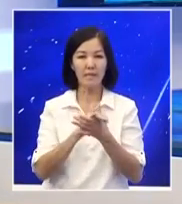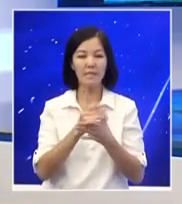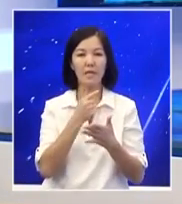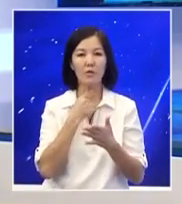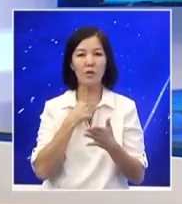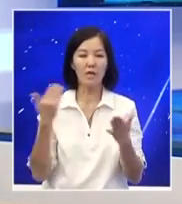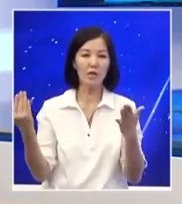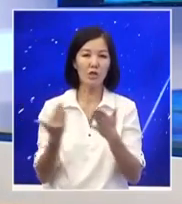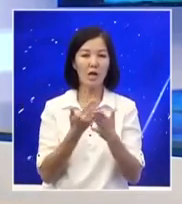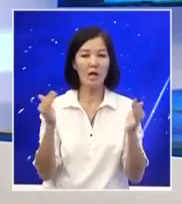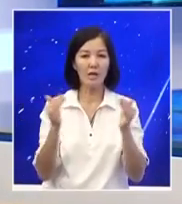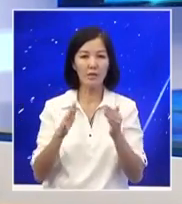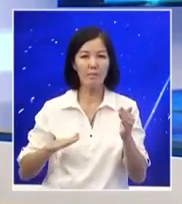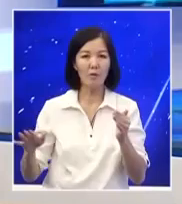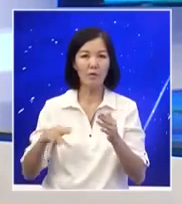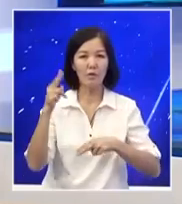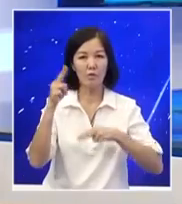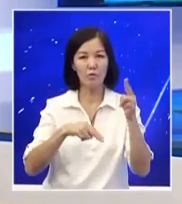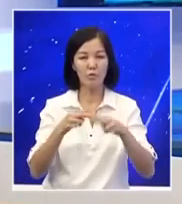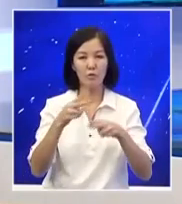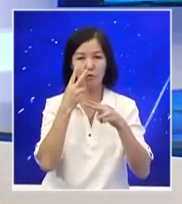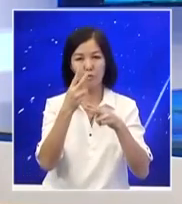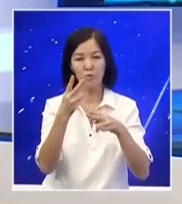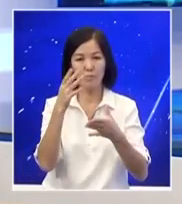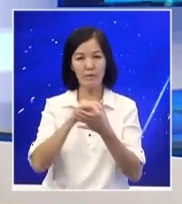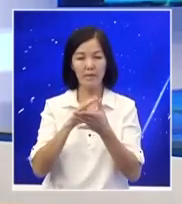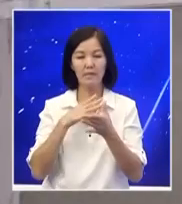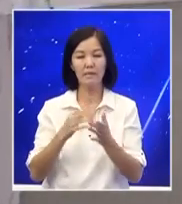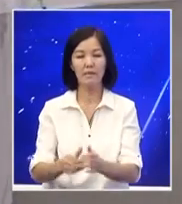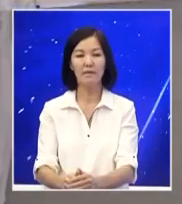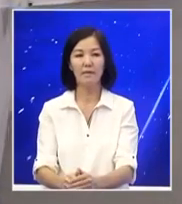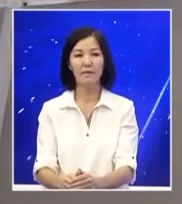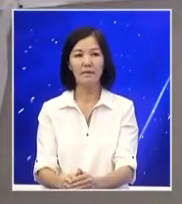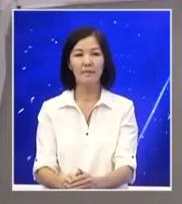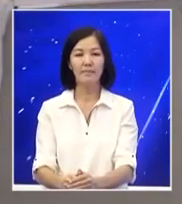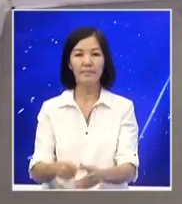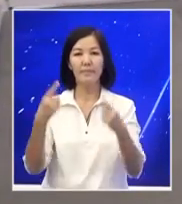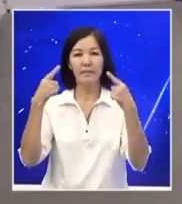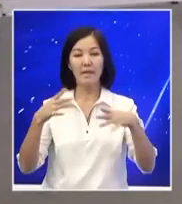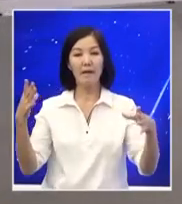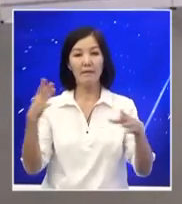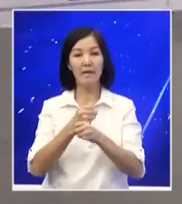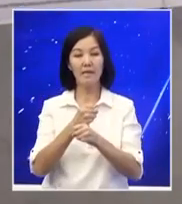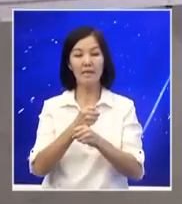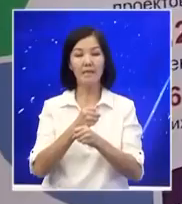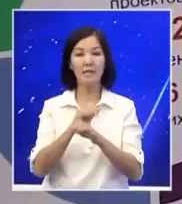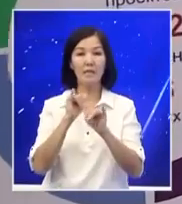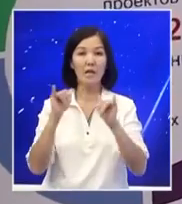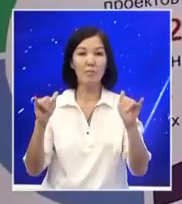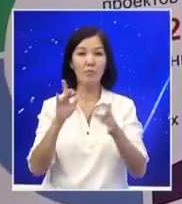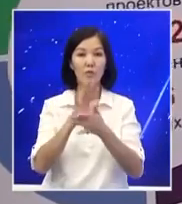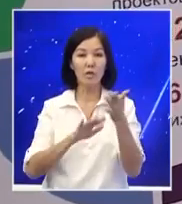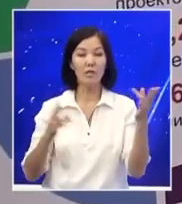танысты. Талдықорғандағы жаңа ықшам аудандардың құрылысын көрді. Дағдарыс доғарыс емес, дамылсыз дамуға